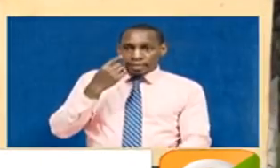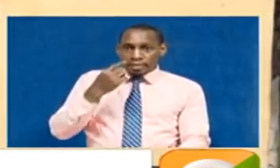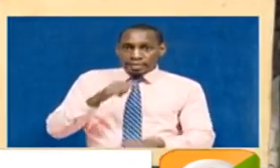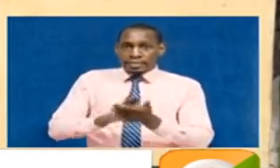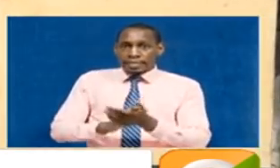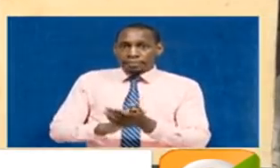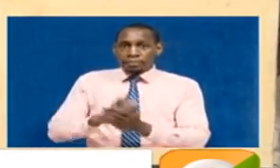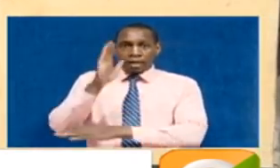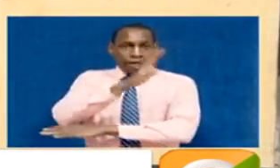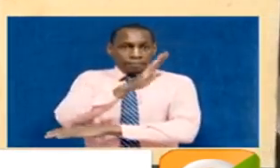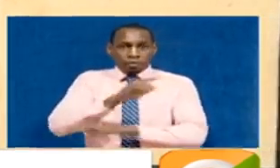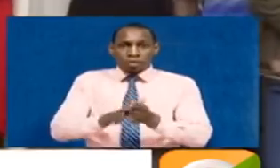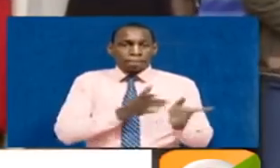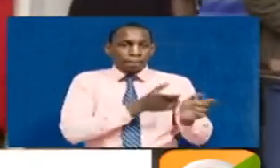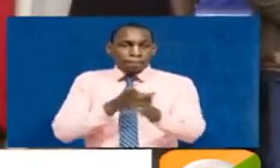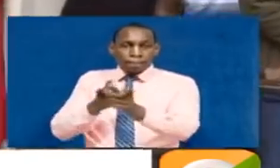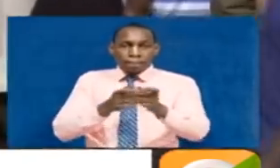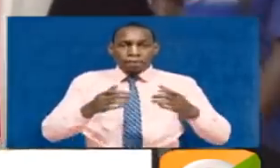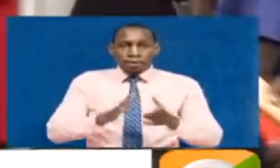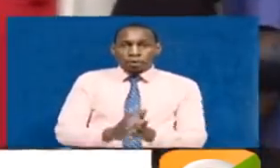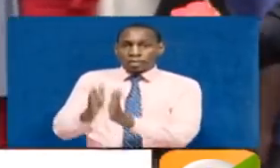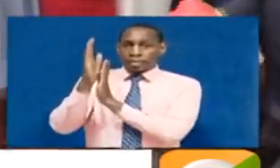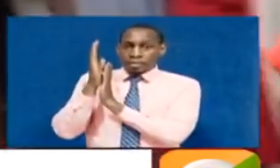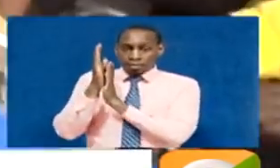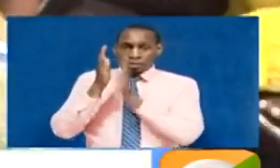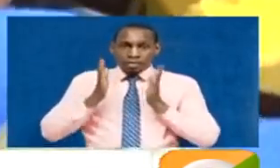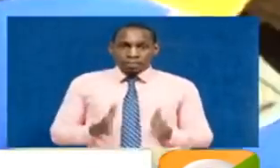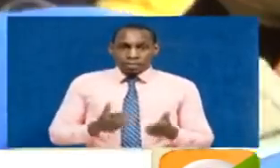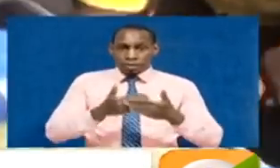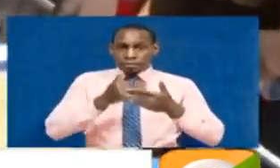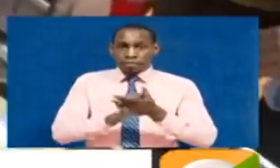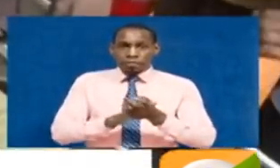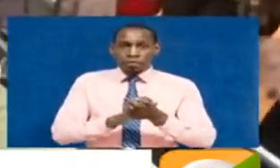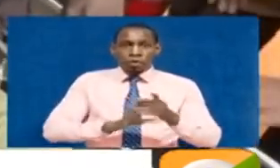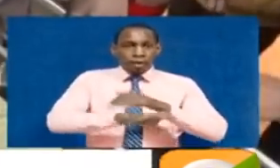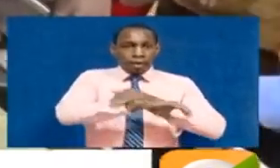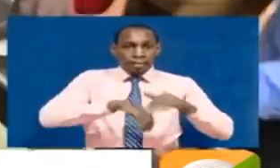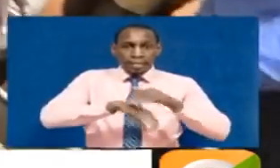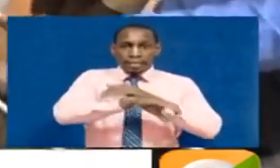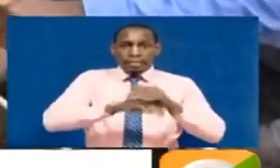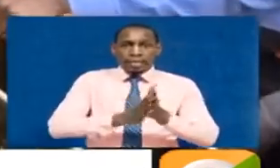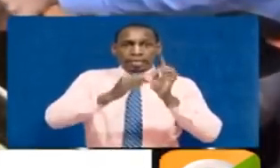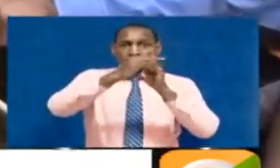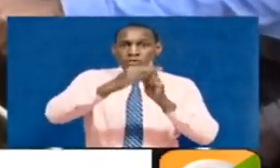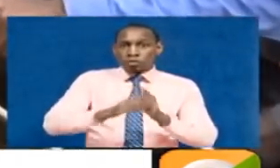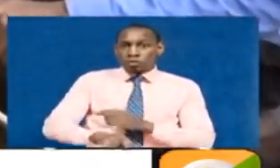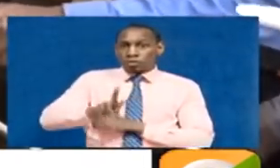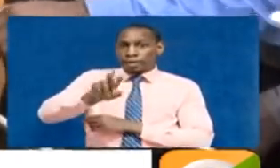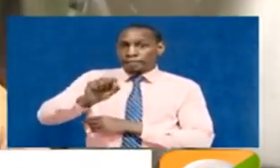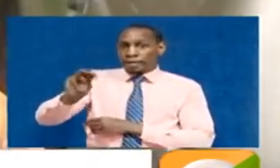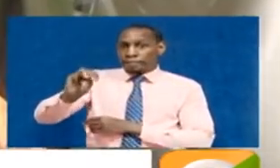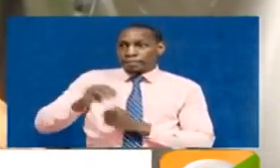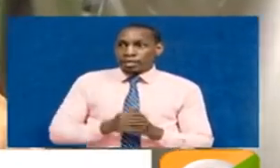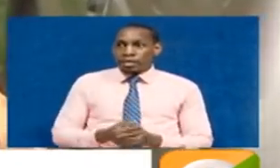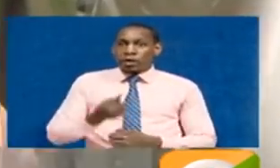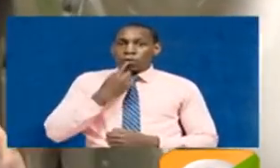saa 7 mchana hii leo na kufyatua risasi kwa walinda lango wa benki hilo kabla ya kutoroka na kima cha shilingi milioni 25.